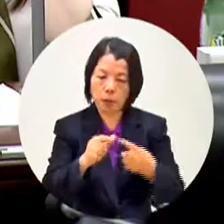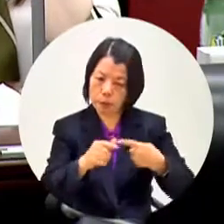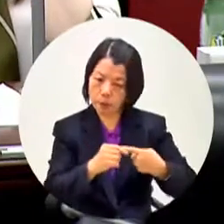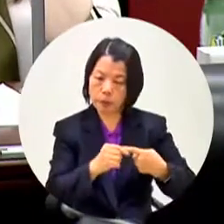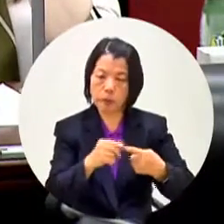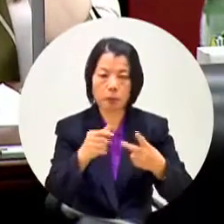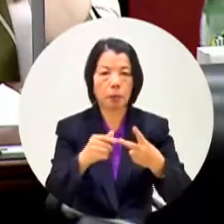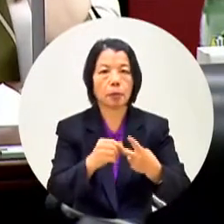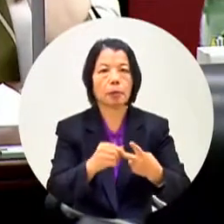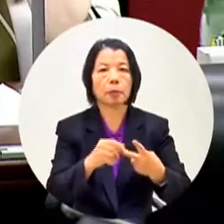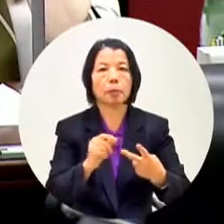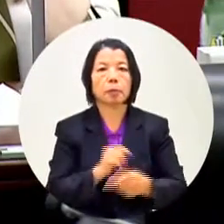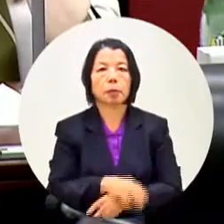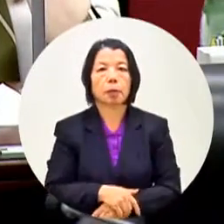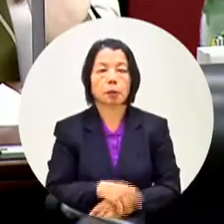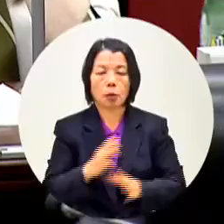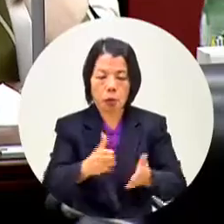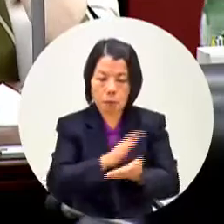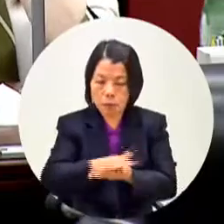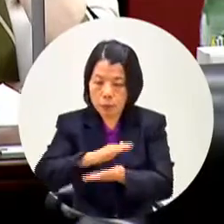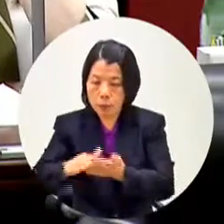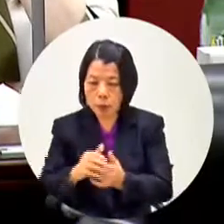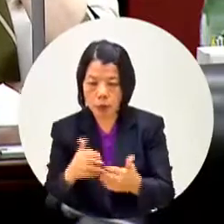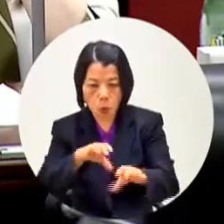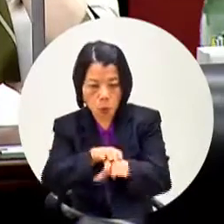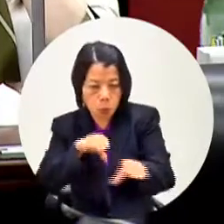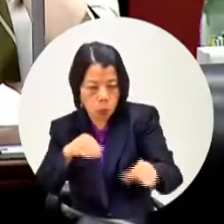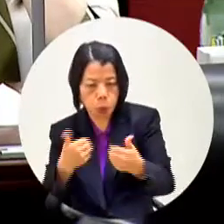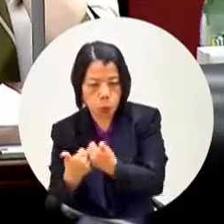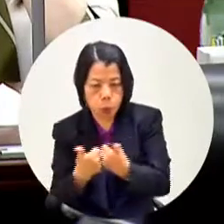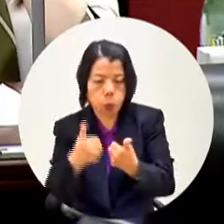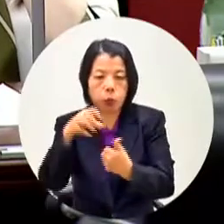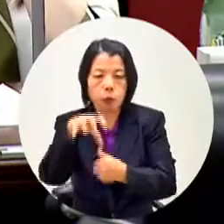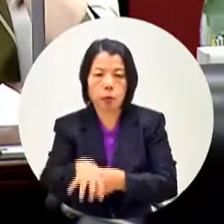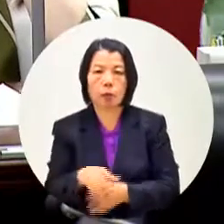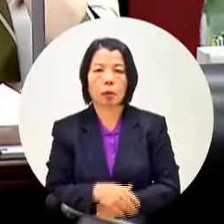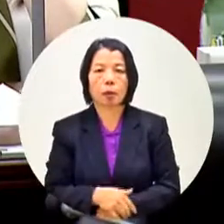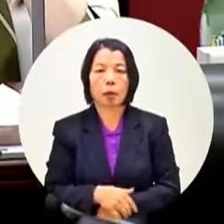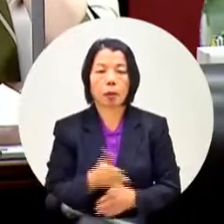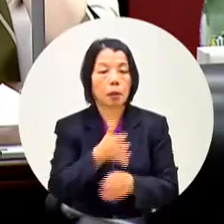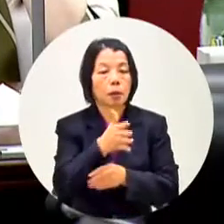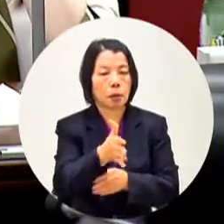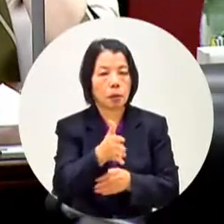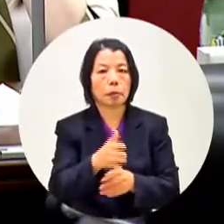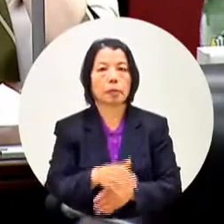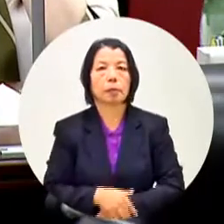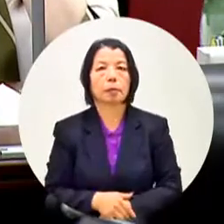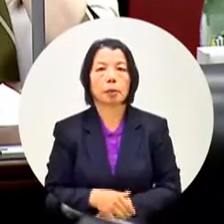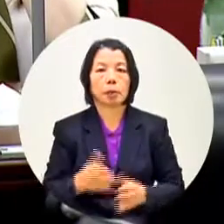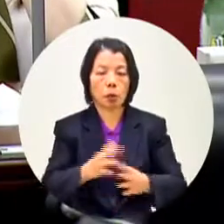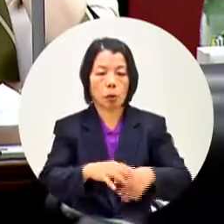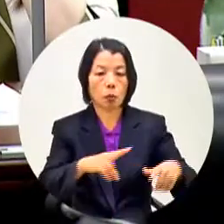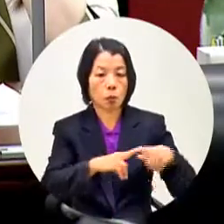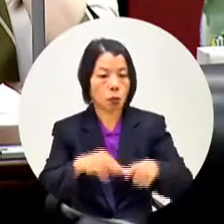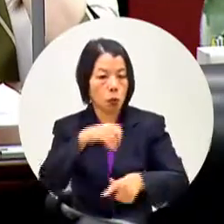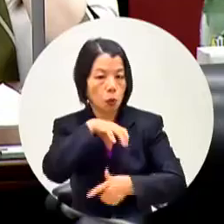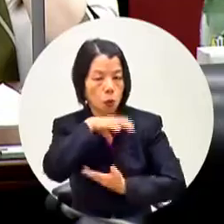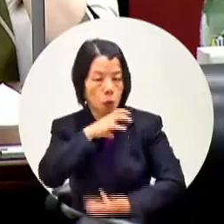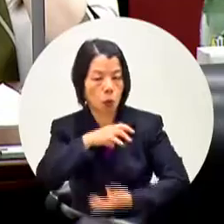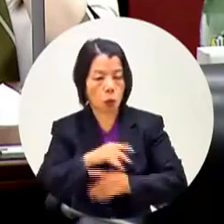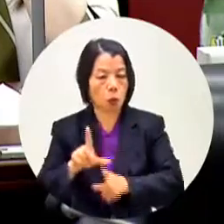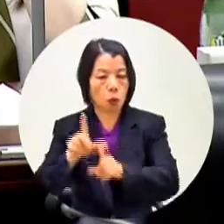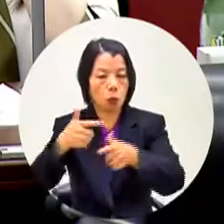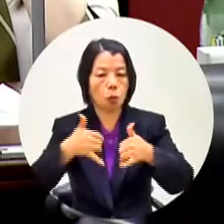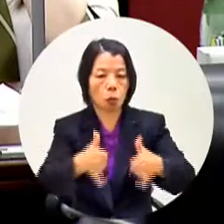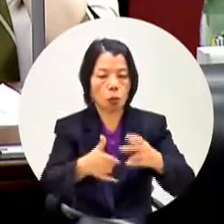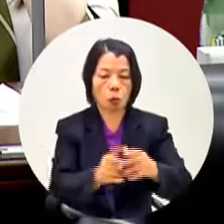地解决我们邻近好几大工业区，比如说角树工业区、还有本州工业区、永安工业区等等好的一